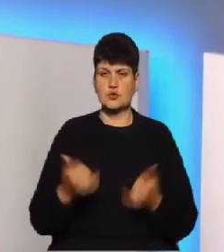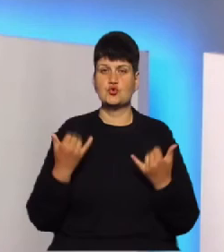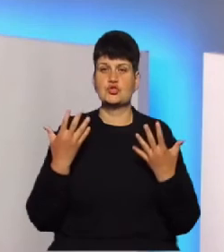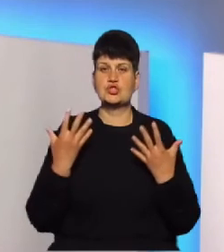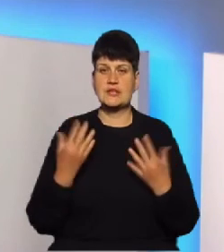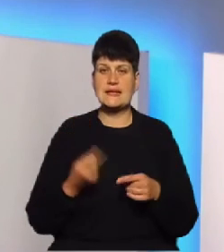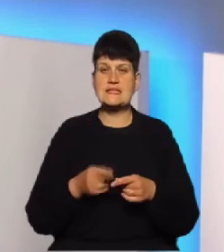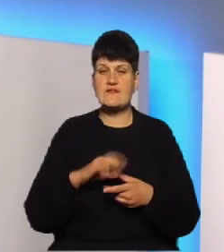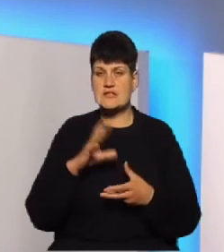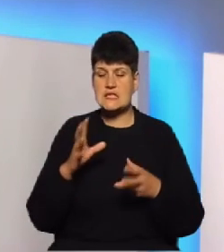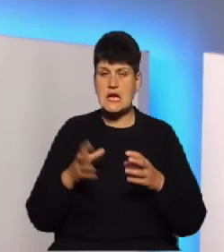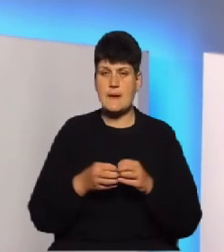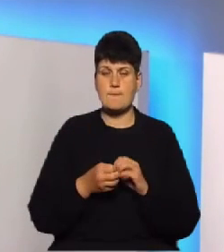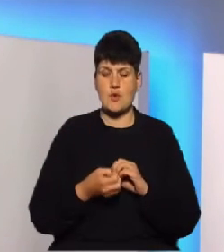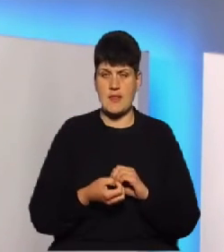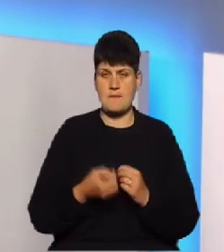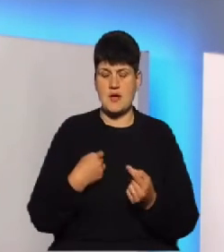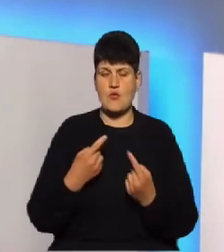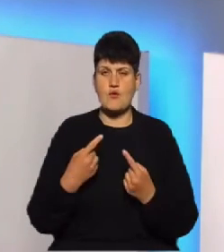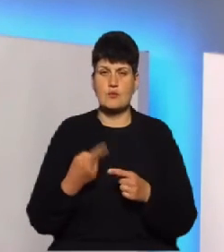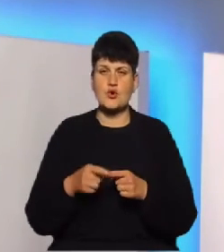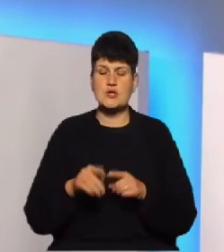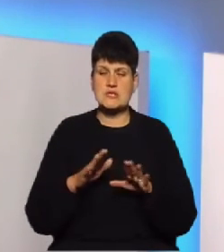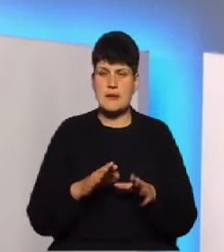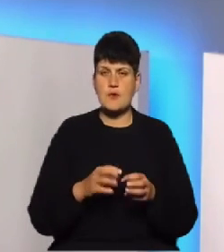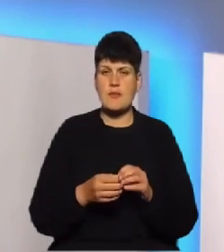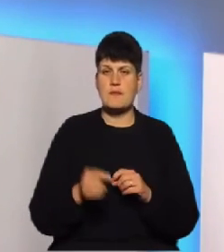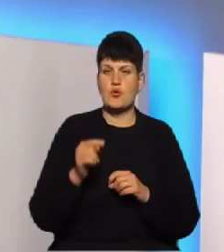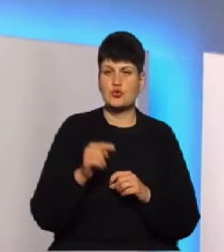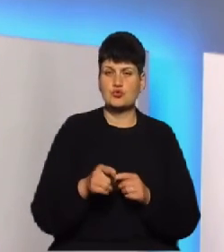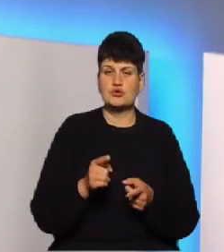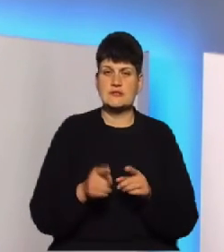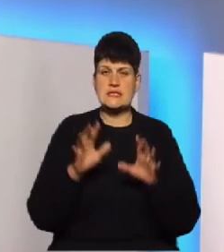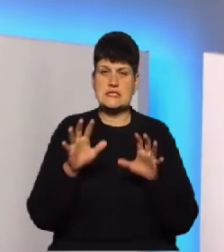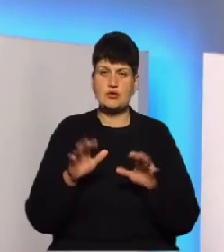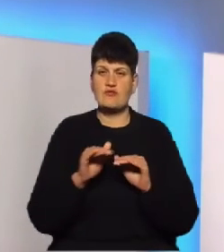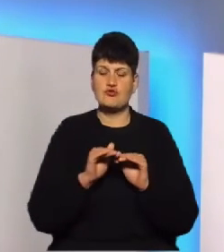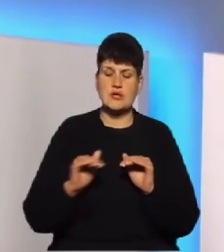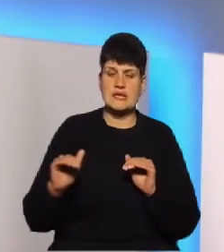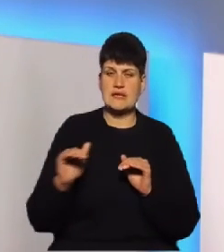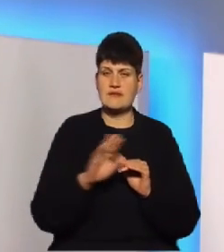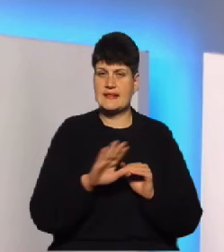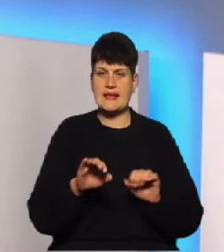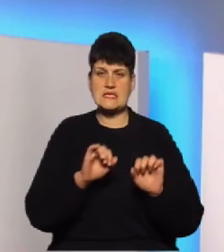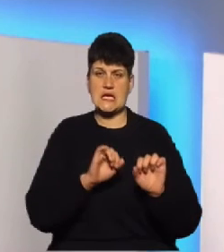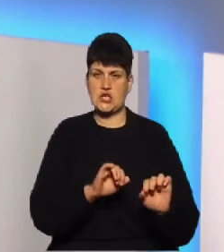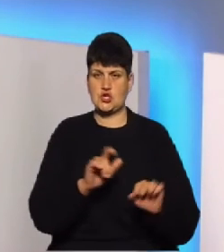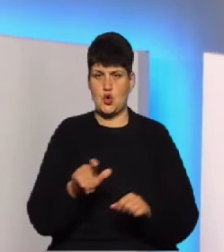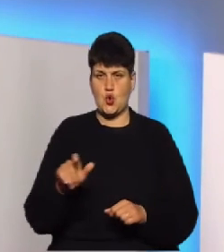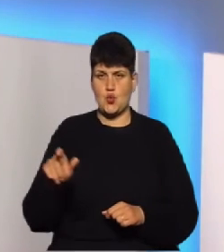проблема, звісно, ми про це говоримо. Проблема саме в тому, що дійсно на законодавчому рівні не захищені люди. Але хочу вам сказати,